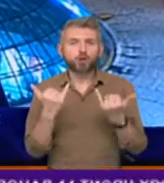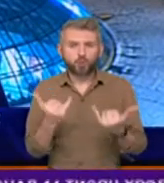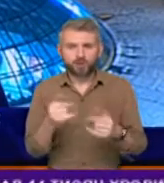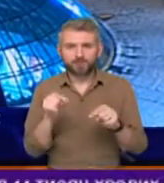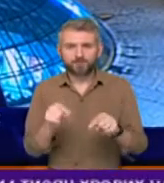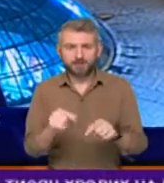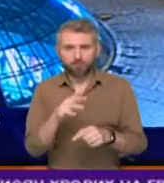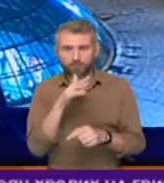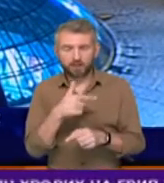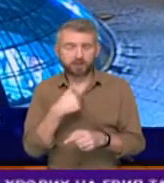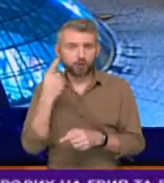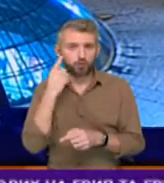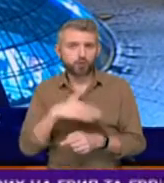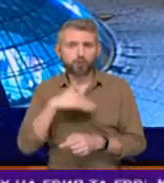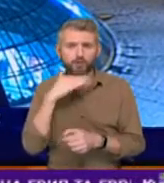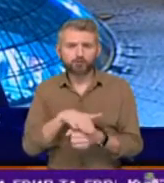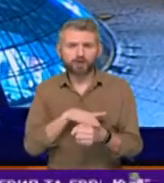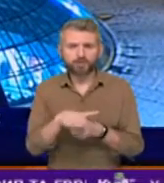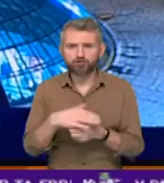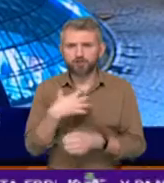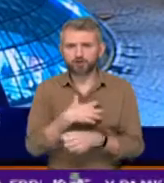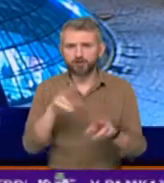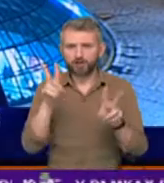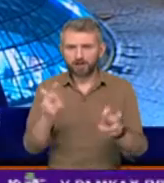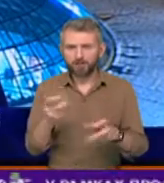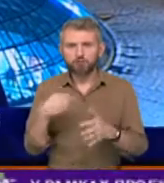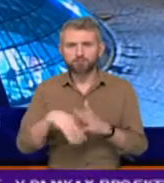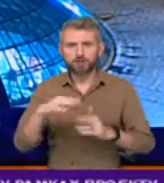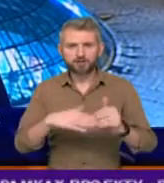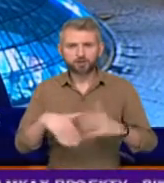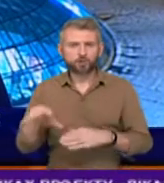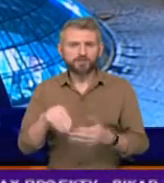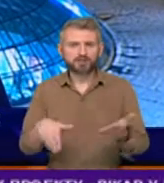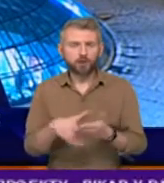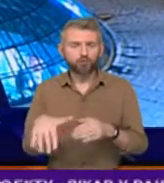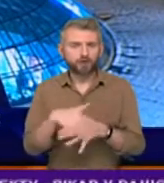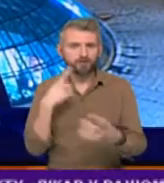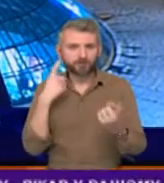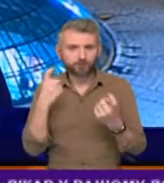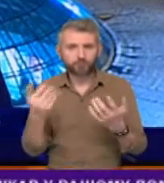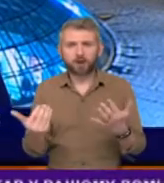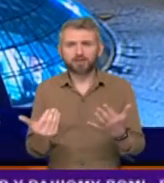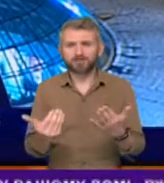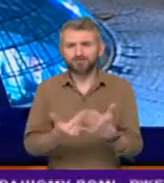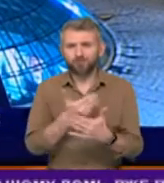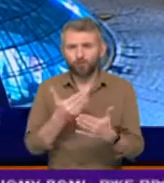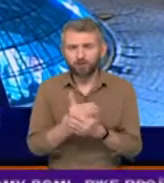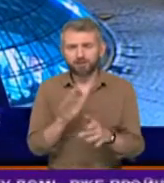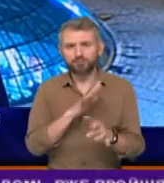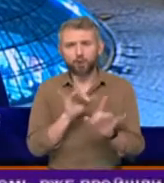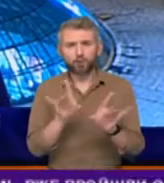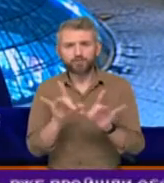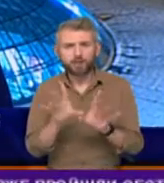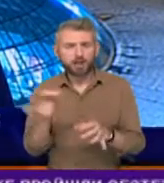цей момент? Я думаю, що достатньо насичена, важлива тема, оскільки практично всі засоби масової інформації, новинарі, говорили